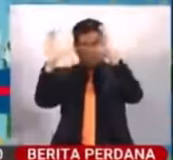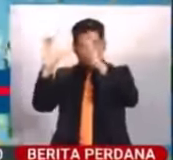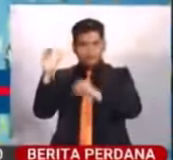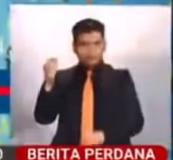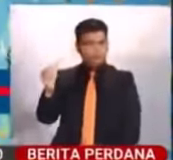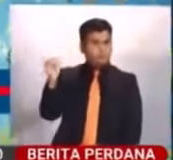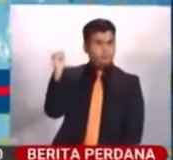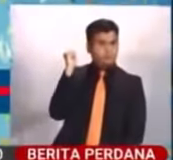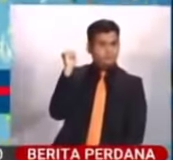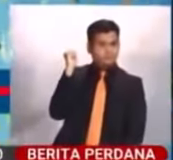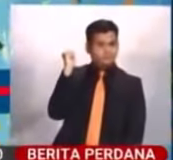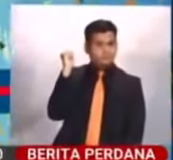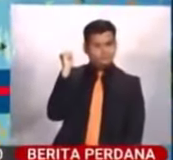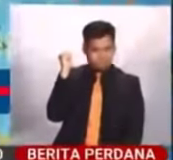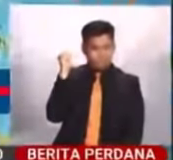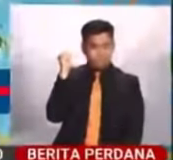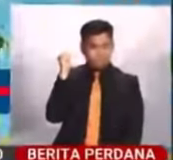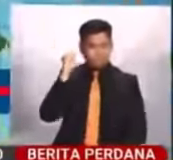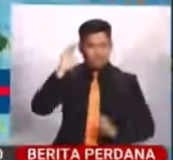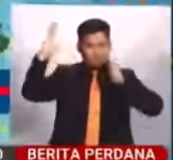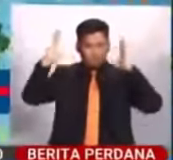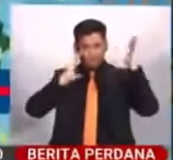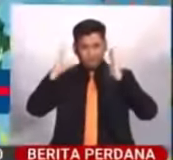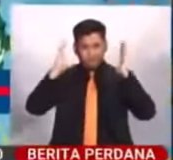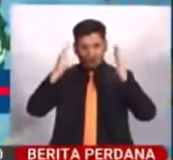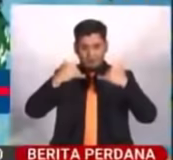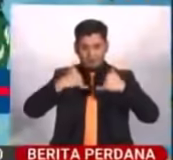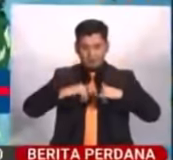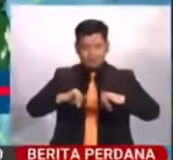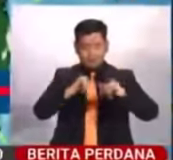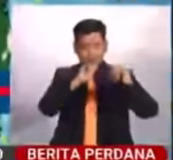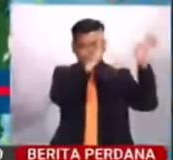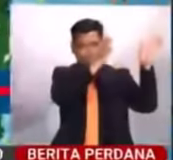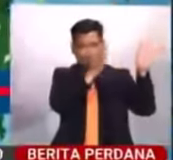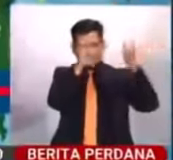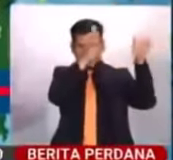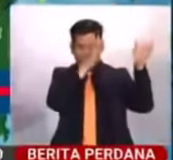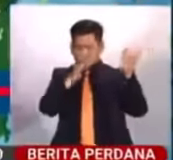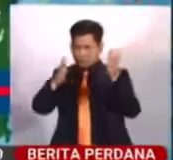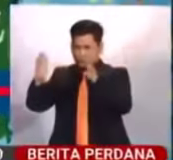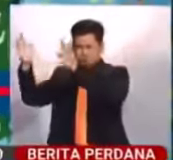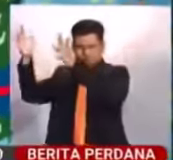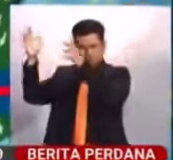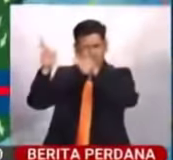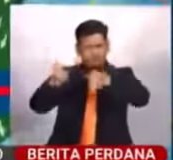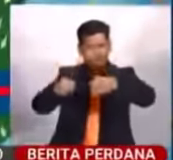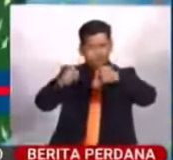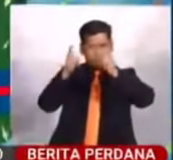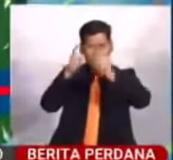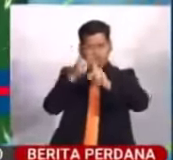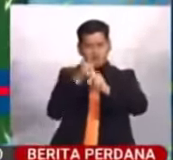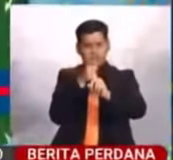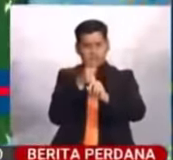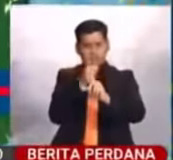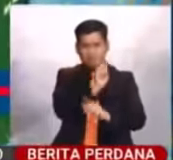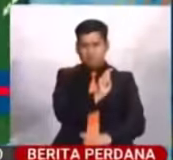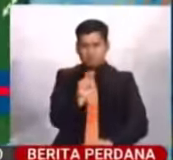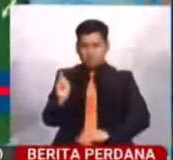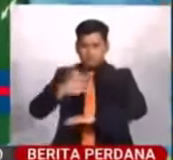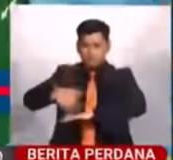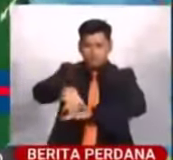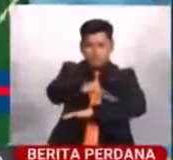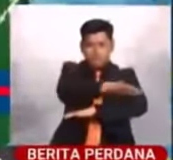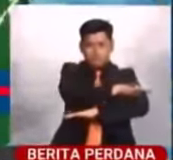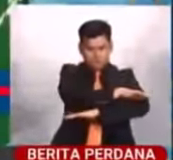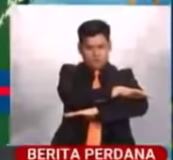angin permukaan, iaitu rantau negara kita yang masih lagi menerima tiupan angin kencang dari arah timur laut ke kawasan perairan